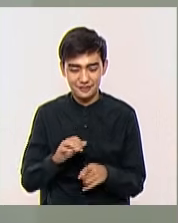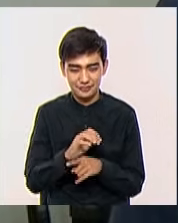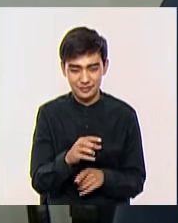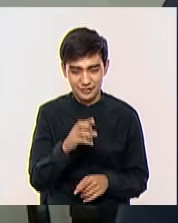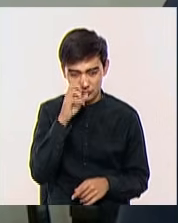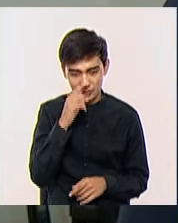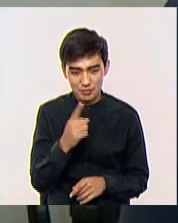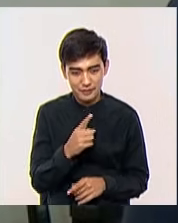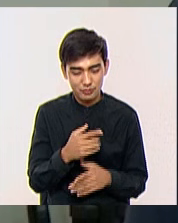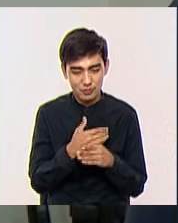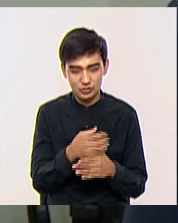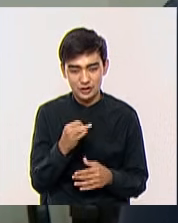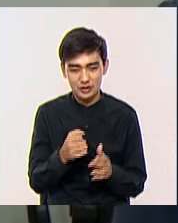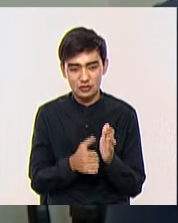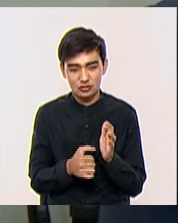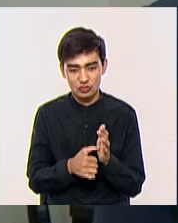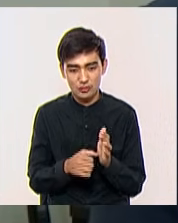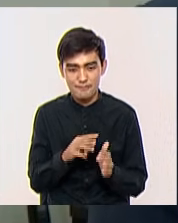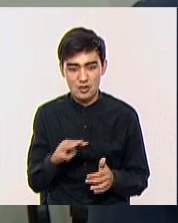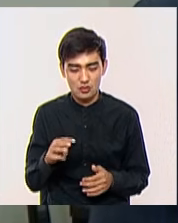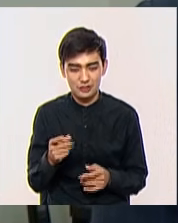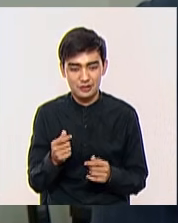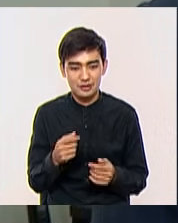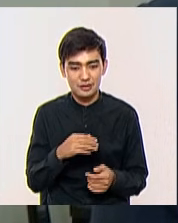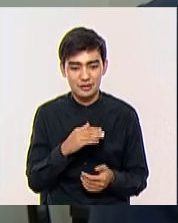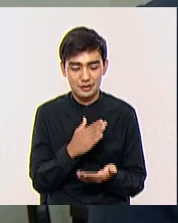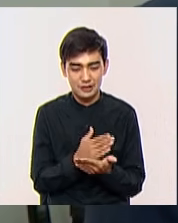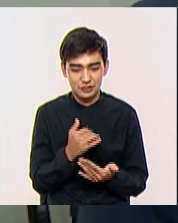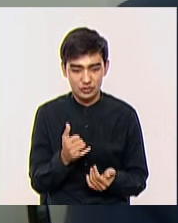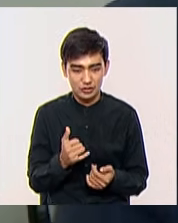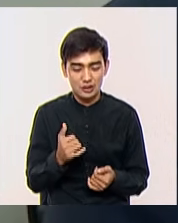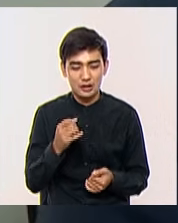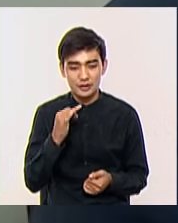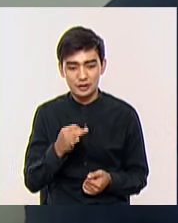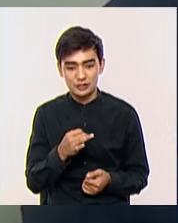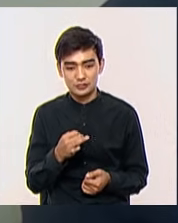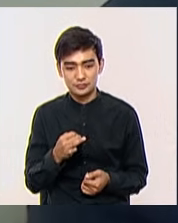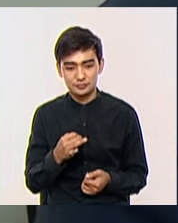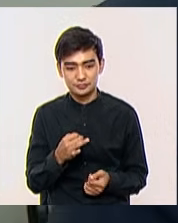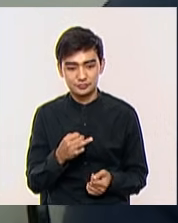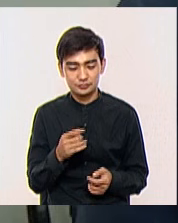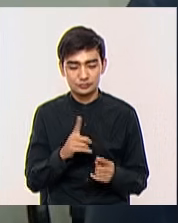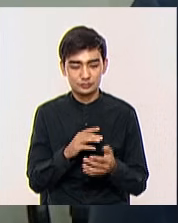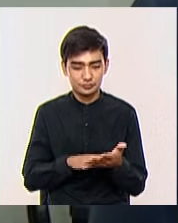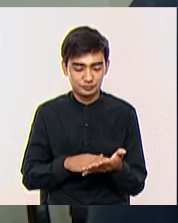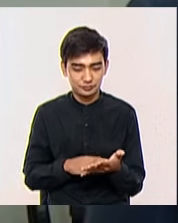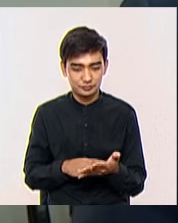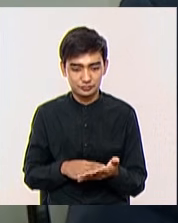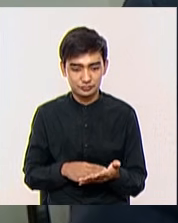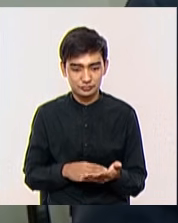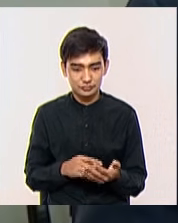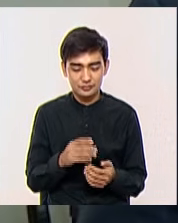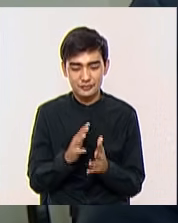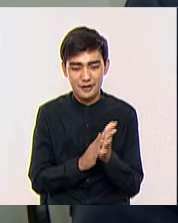бюджеттен бірінші кезекте 600 миллион қазір міне уже қаражат дайын. Кездесуден бастап операторлар тағайындап, солар арқылы